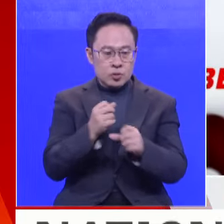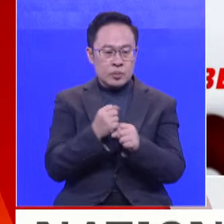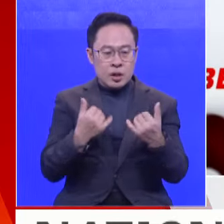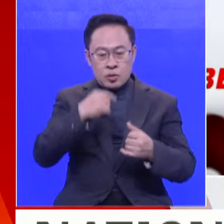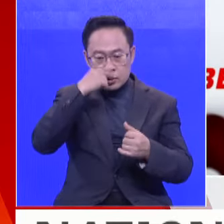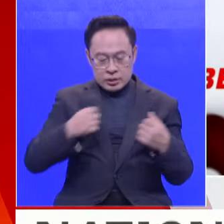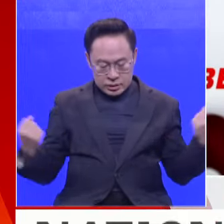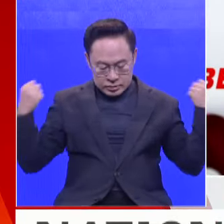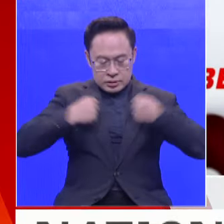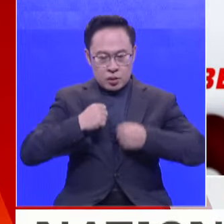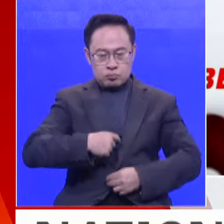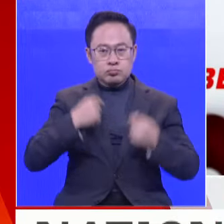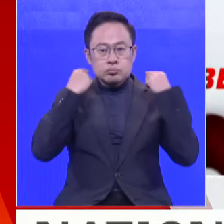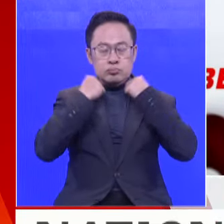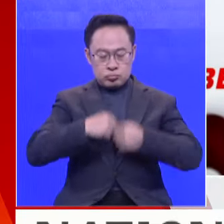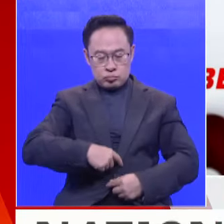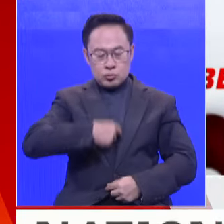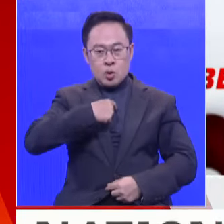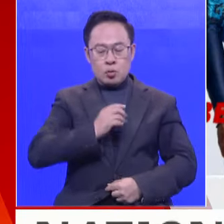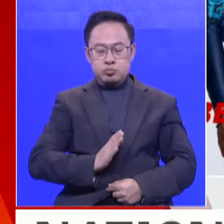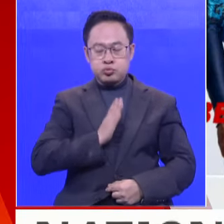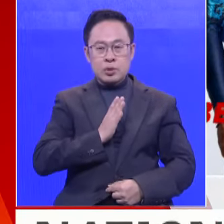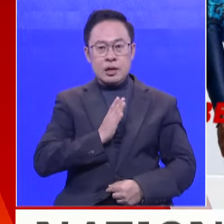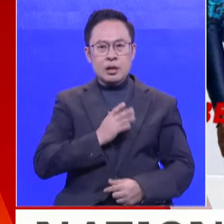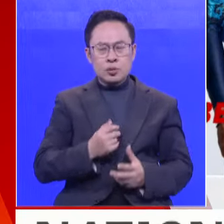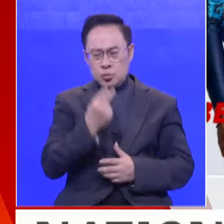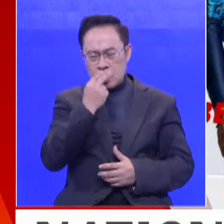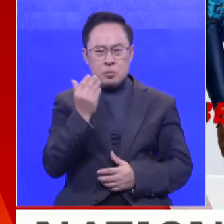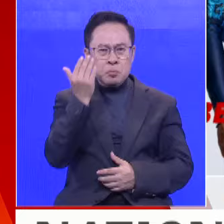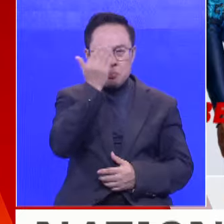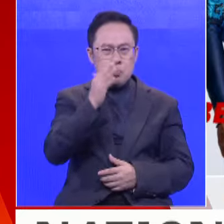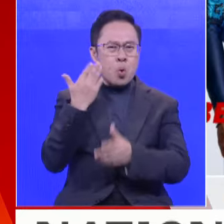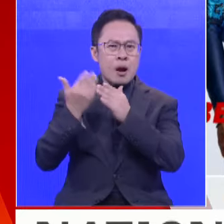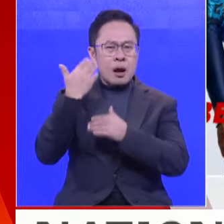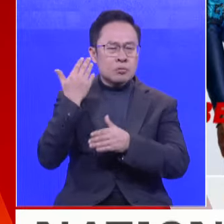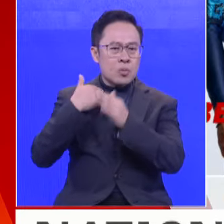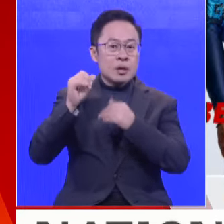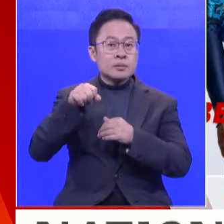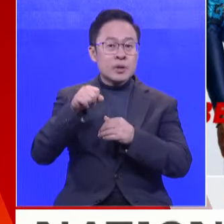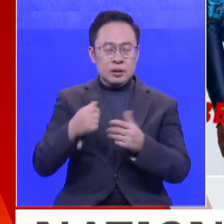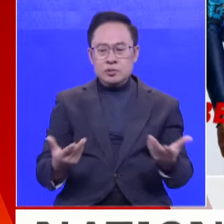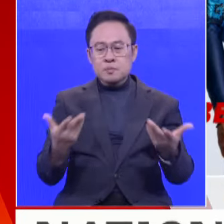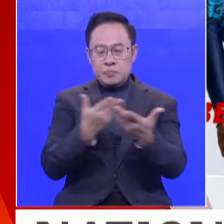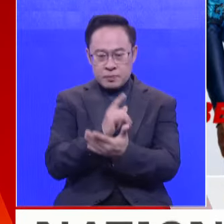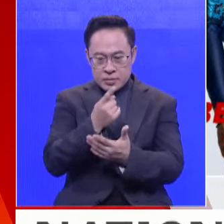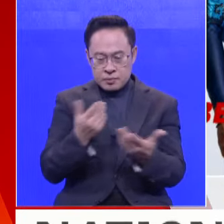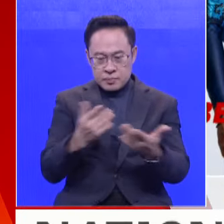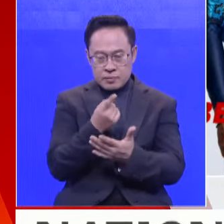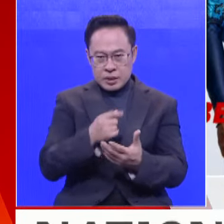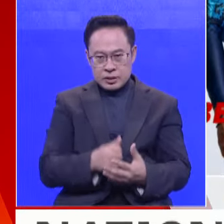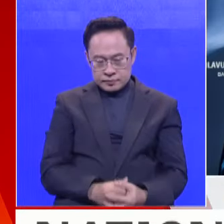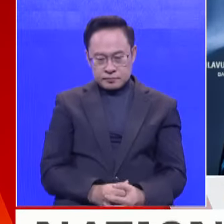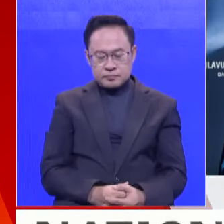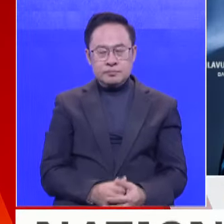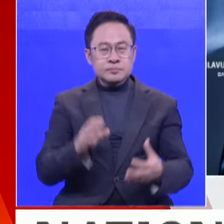ครับ แต่ว่าต้องยอมรับคุณอ๋องคุณผู้ชมเขาว่าคือโอลิมปิกเนี่ยมันก็เปรียบเสมือนแบบเป็นแคทวอล์กเลยนะที่จะโชว์ในเรื่อง